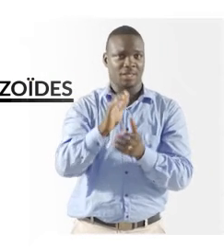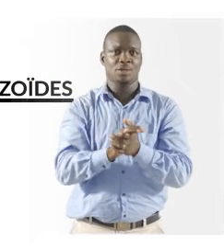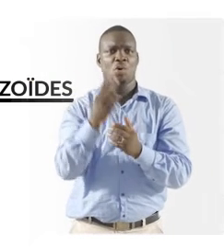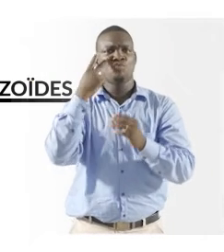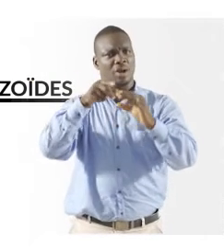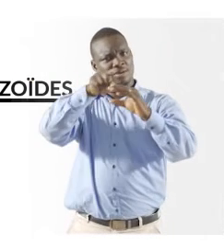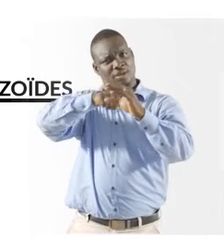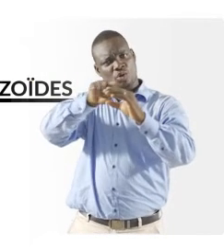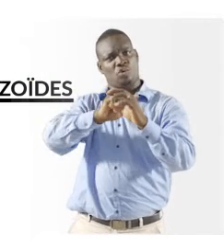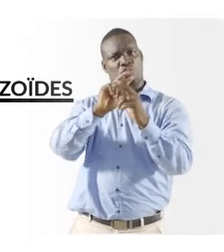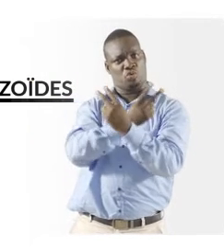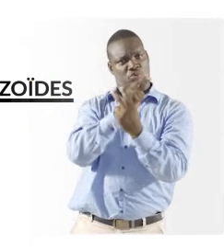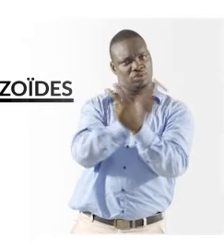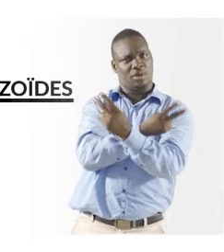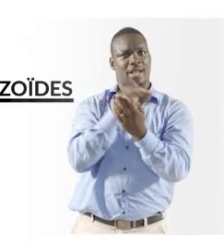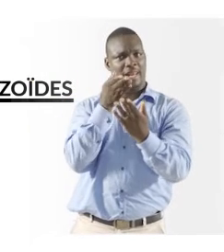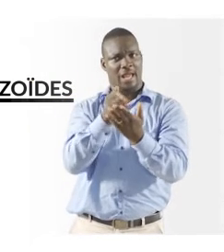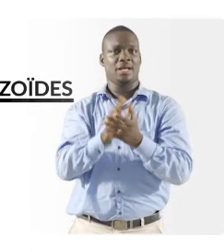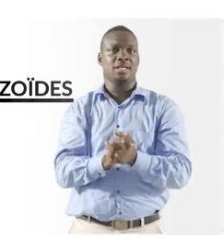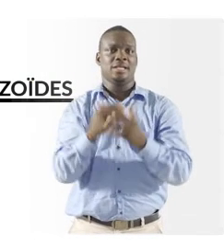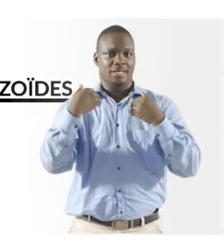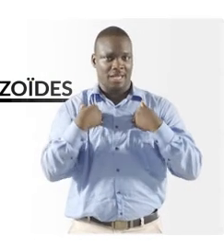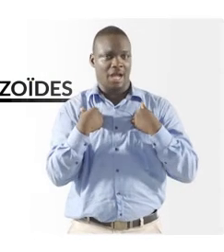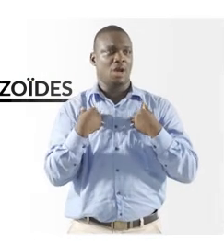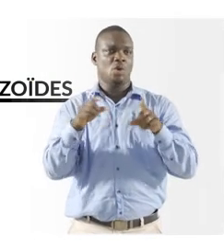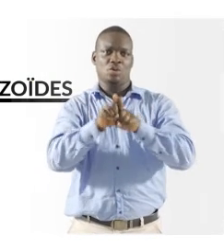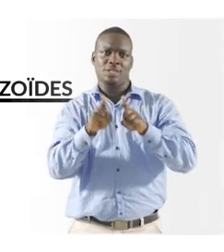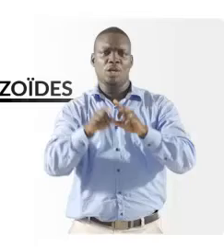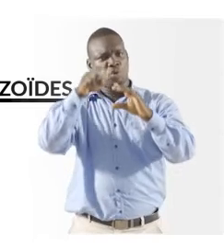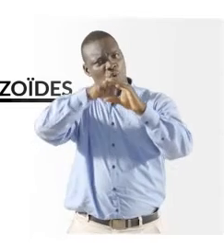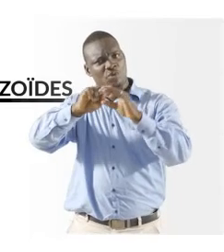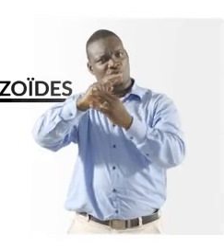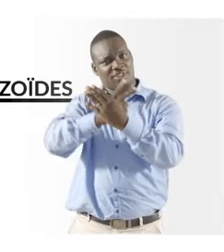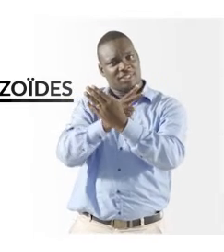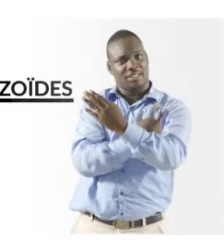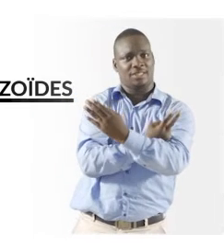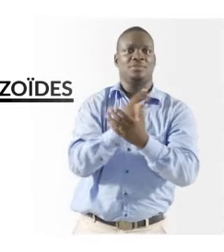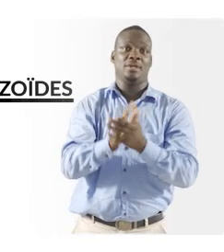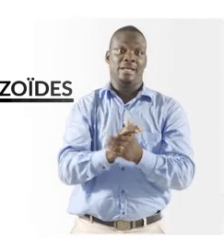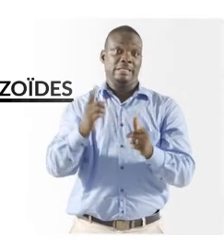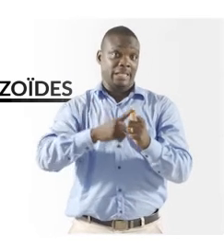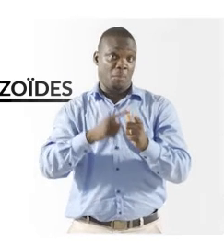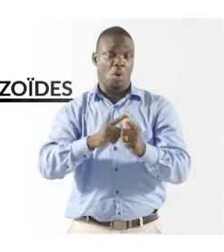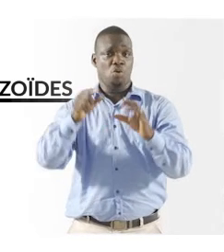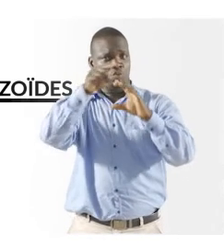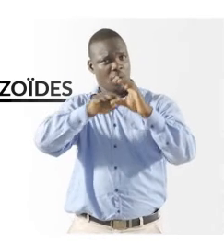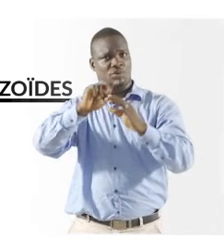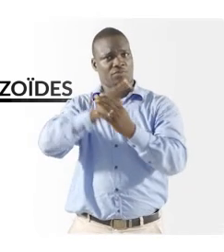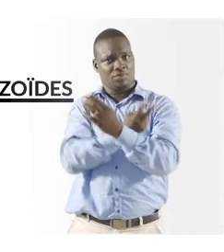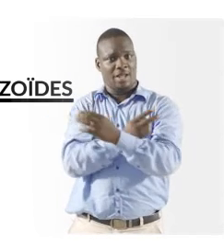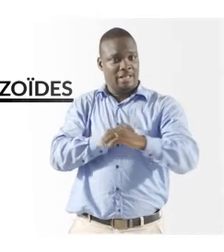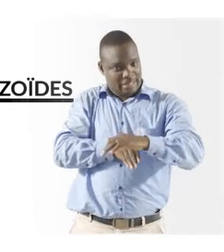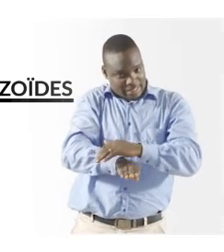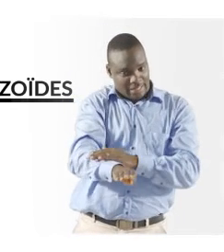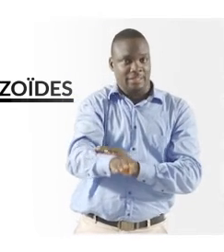reproducteur, le noyau végétatif en A, et le noyau végétatif précède le